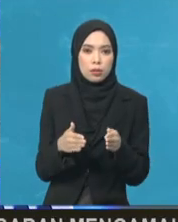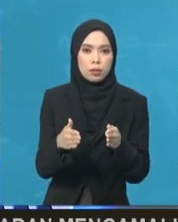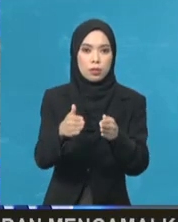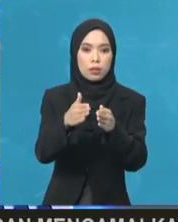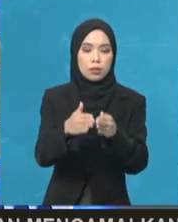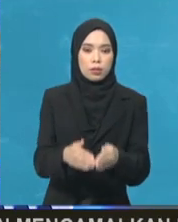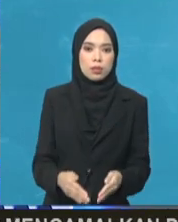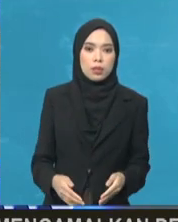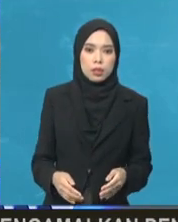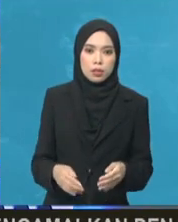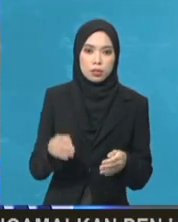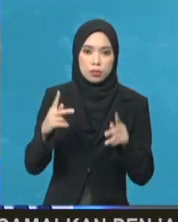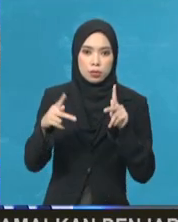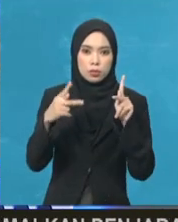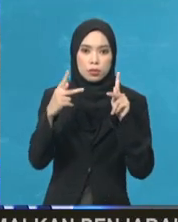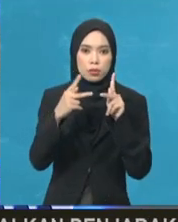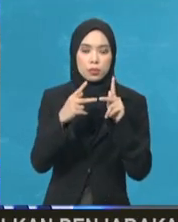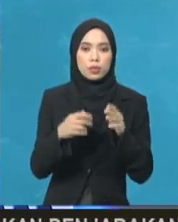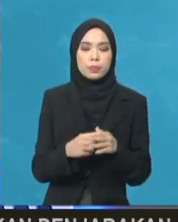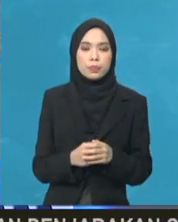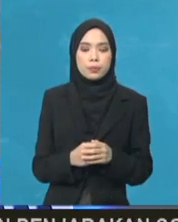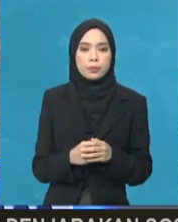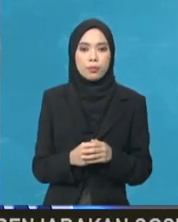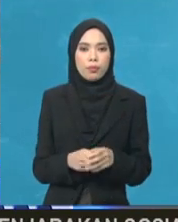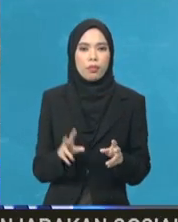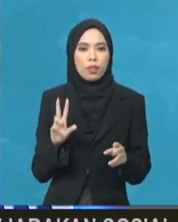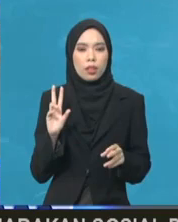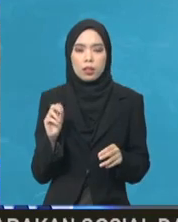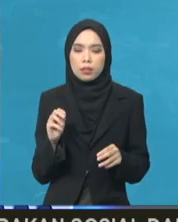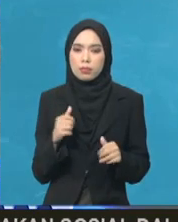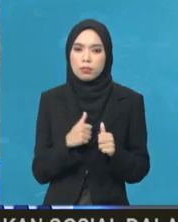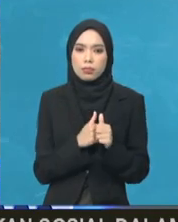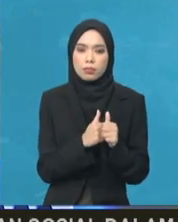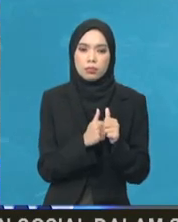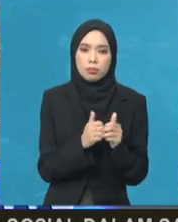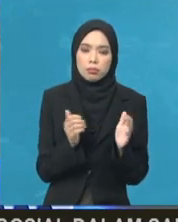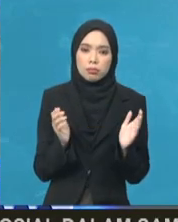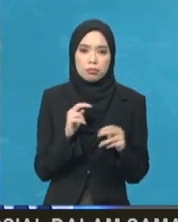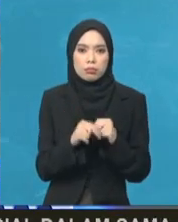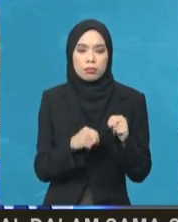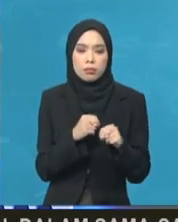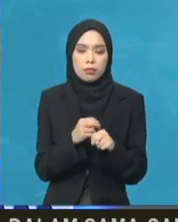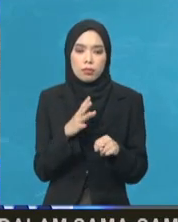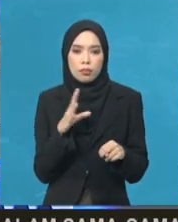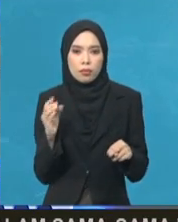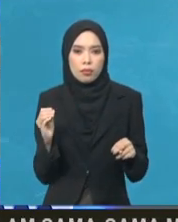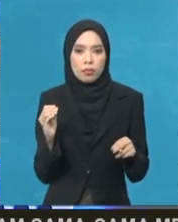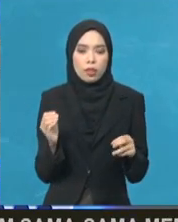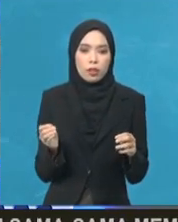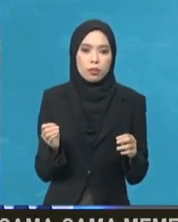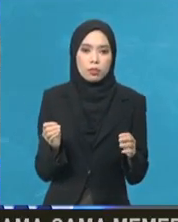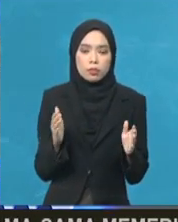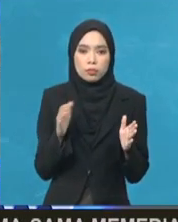dan sempurna tidak mengira usia dan bangsa semua peringkat masyarakat tidak mau ketinggalan untuk